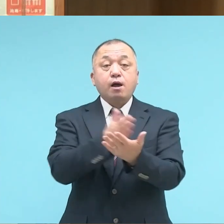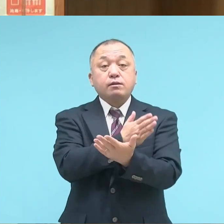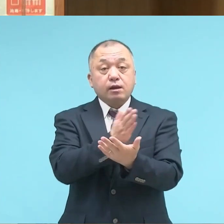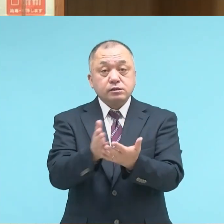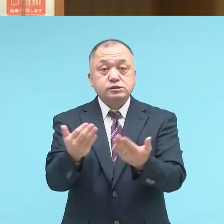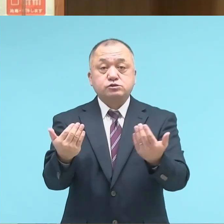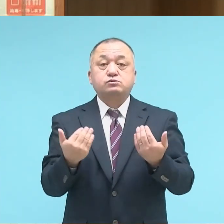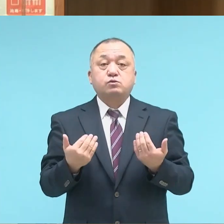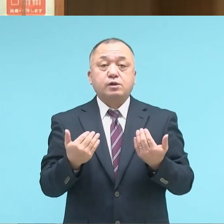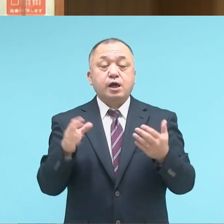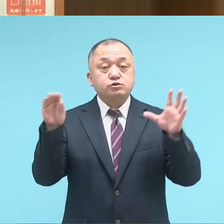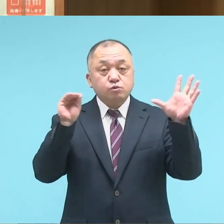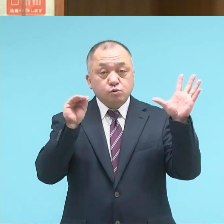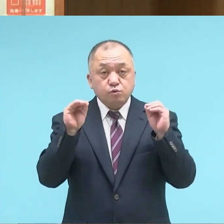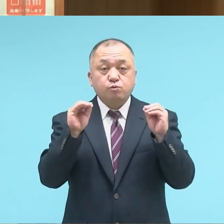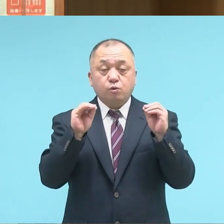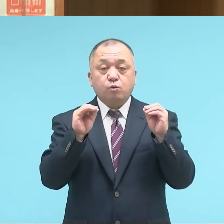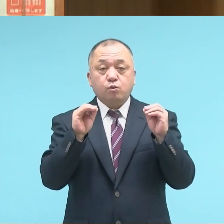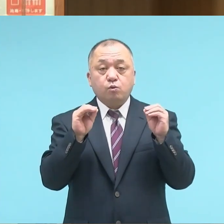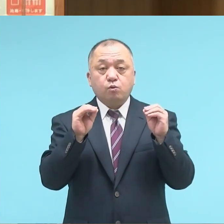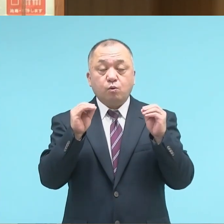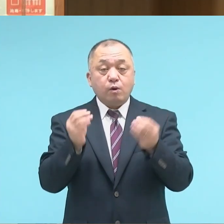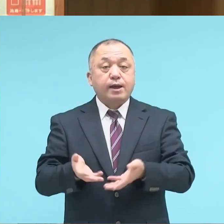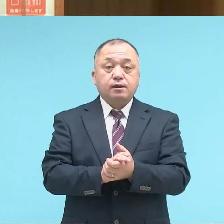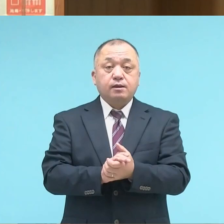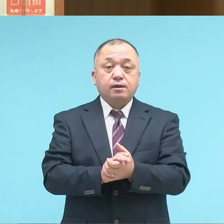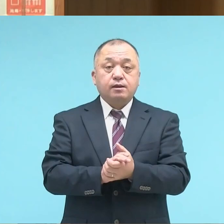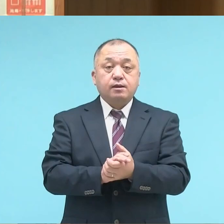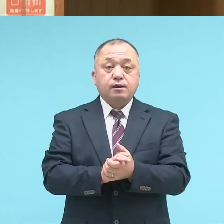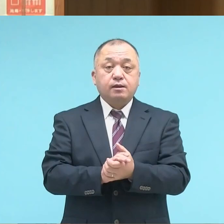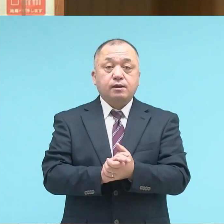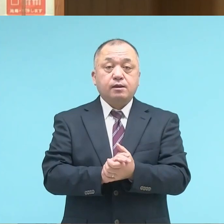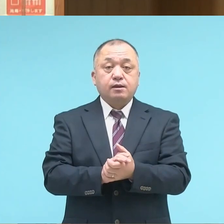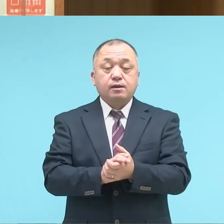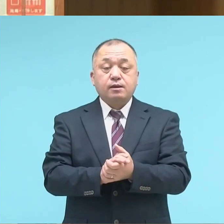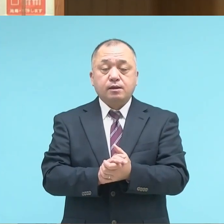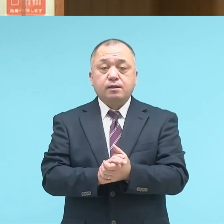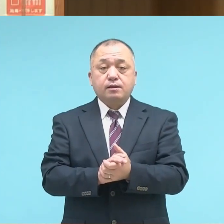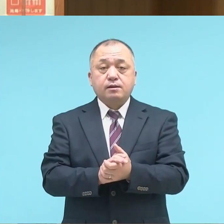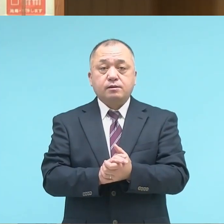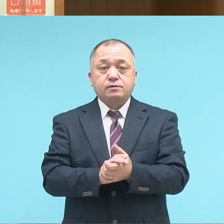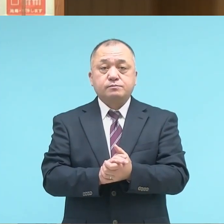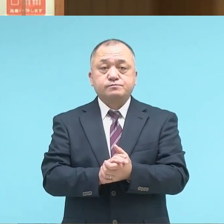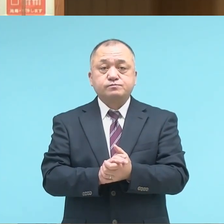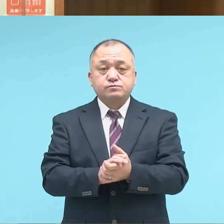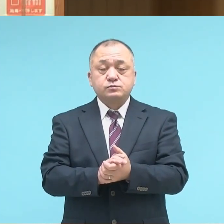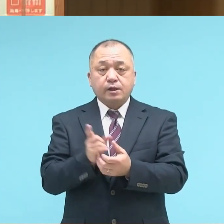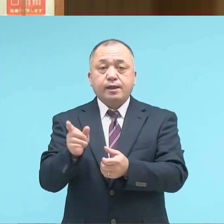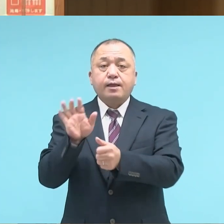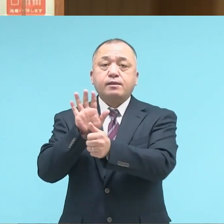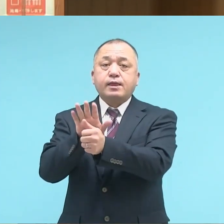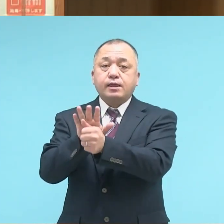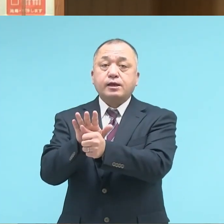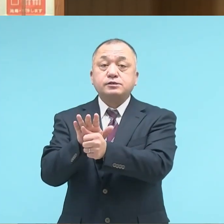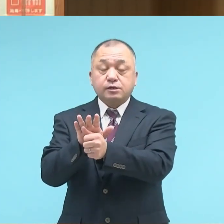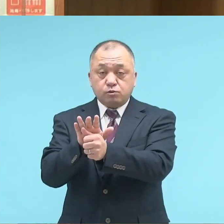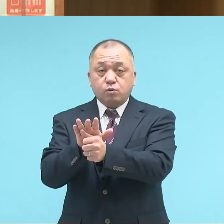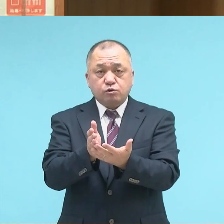に必要な情報とかもしっかりお支えをして、こういう状況ですよねということもしっかりお手伝いしない